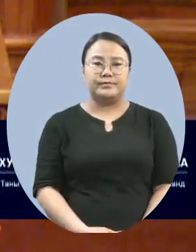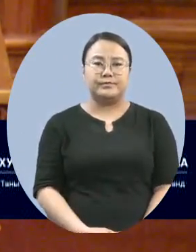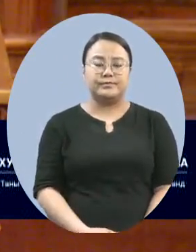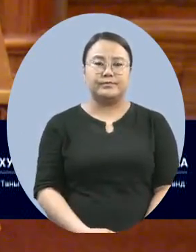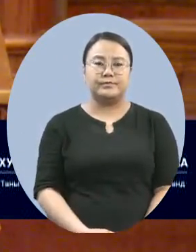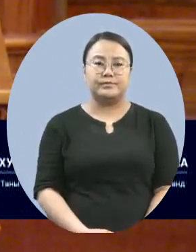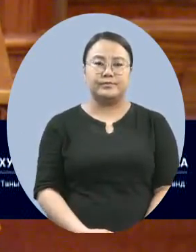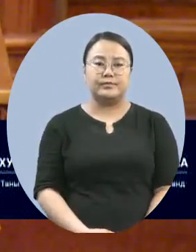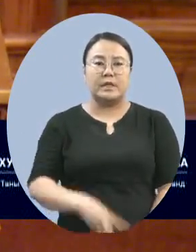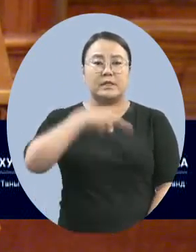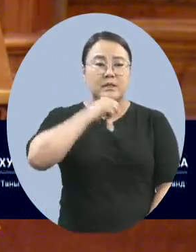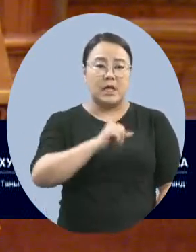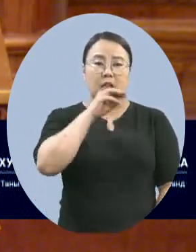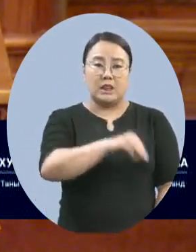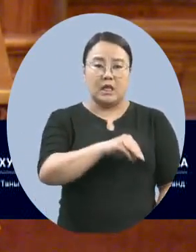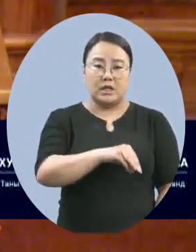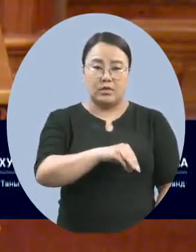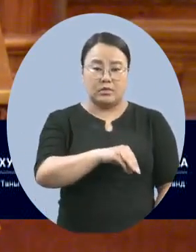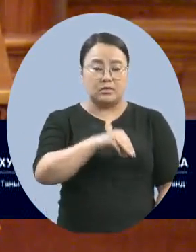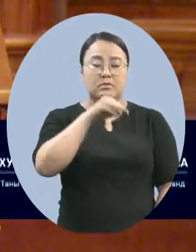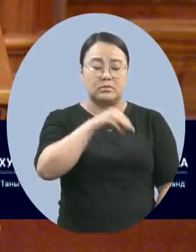байна. Цалин тэтгэвэр тэтгэмжийн